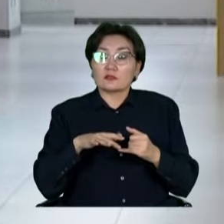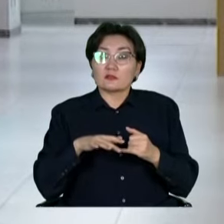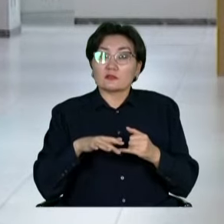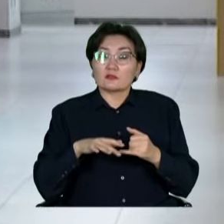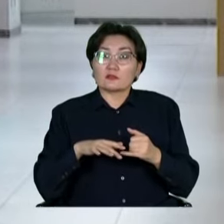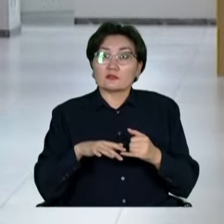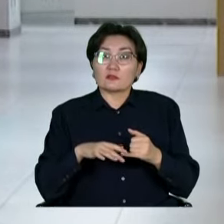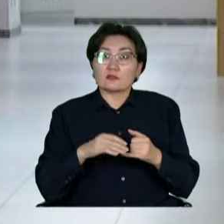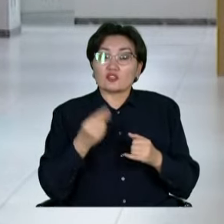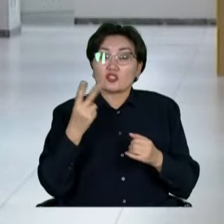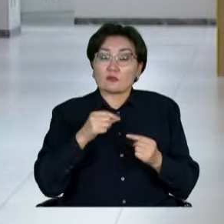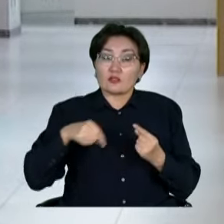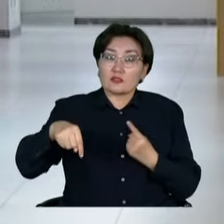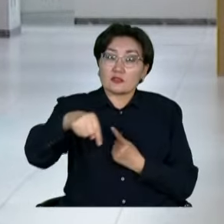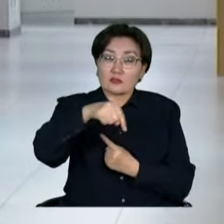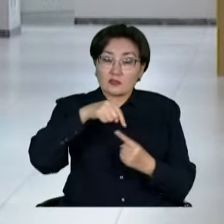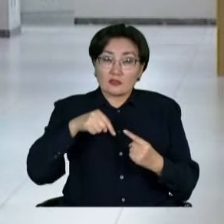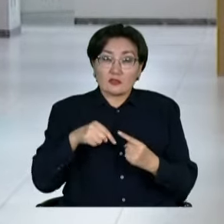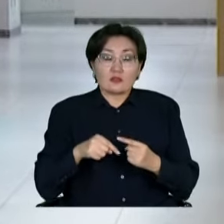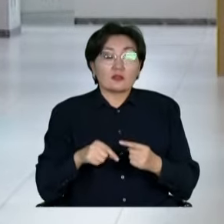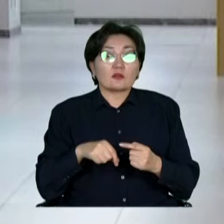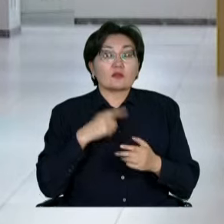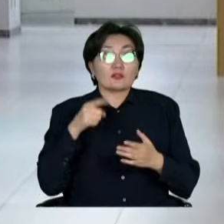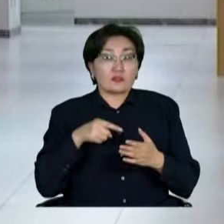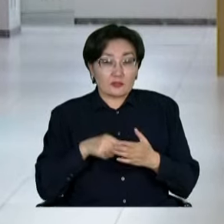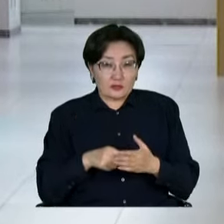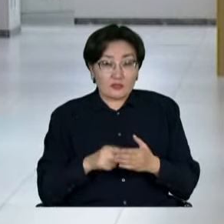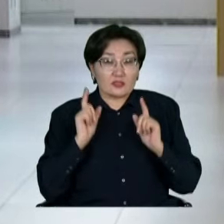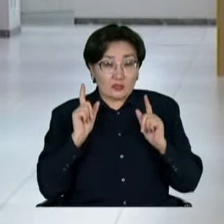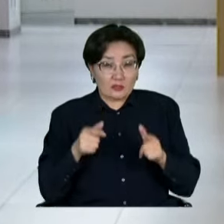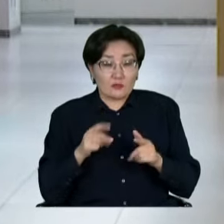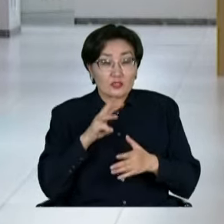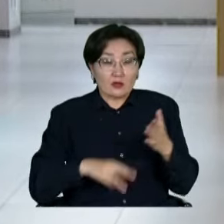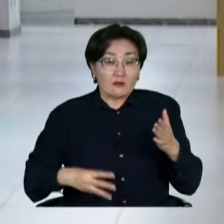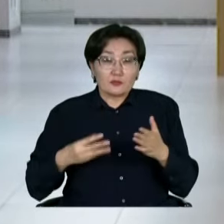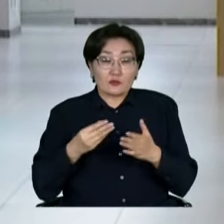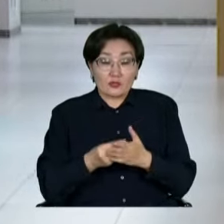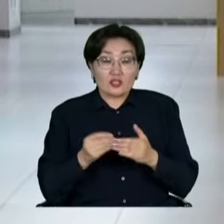кемшіліктерін мойнына алып, штрафтарын төлеп, жерін қалпына келтіру болып жатыр. Одан бөлек